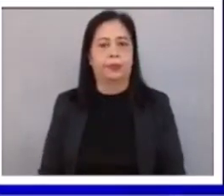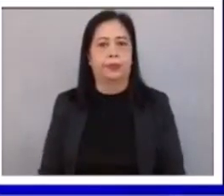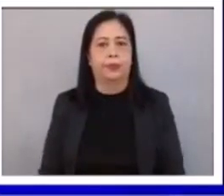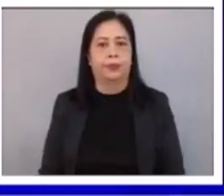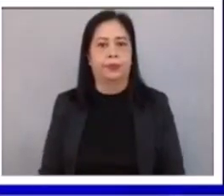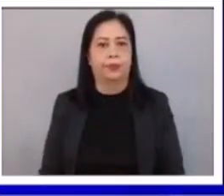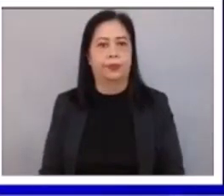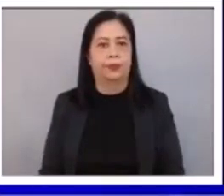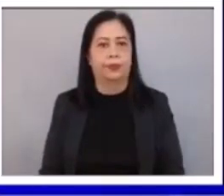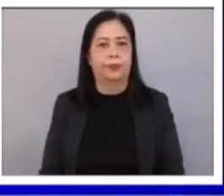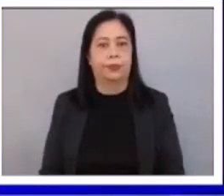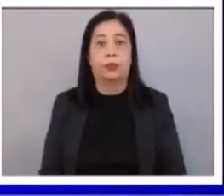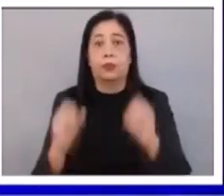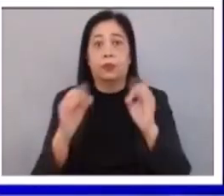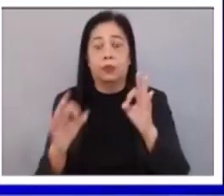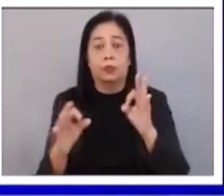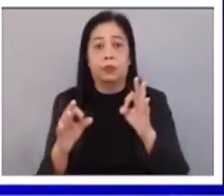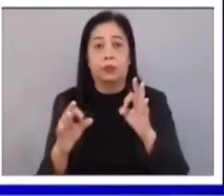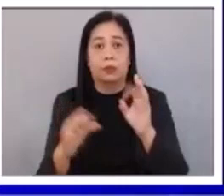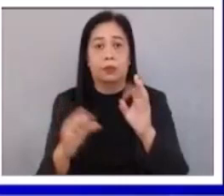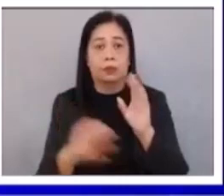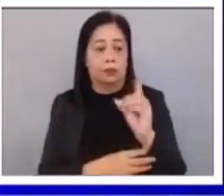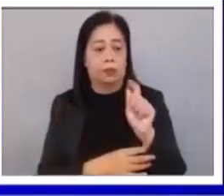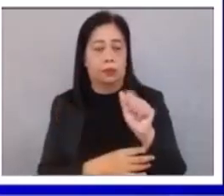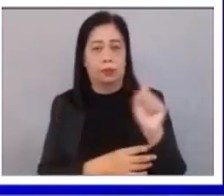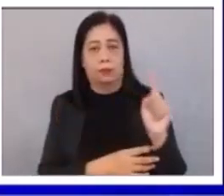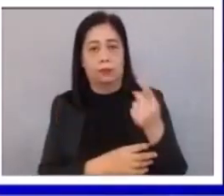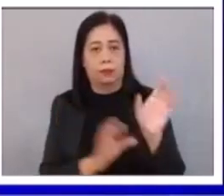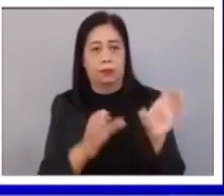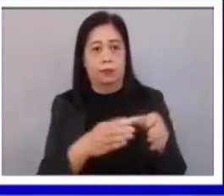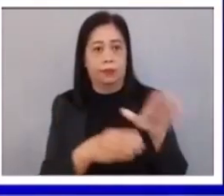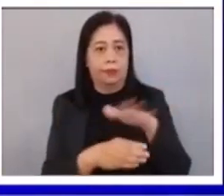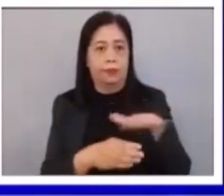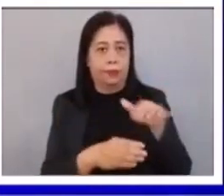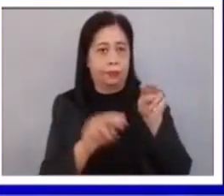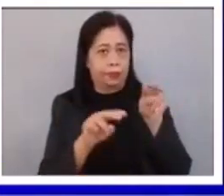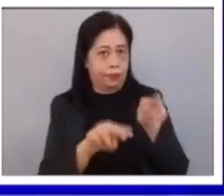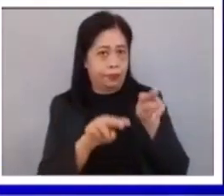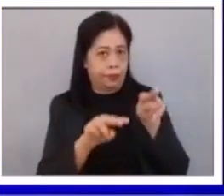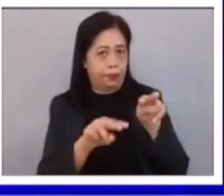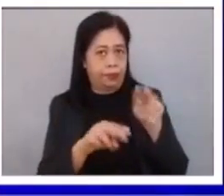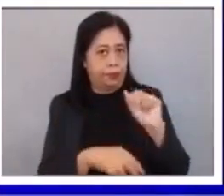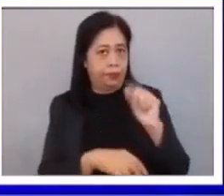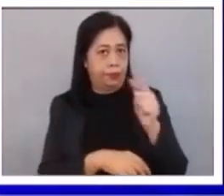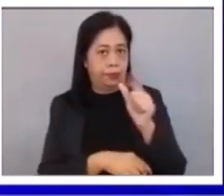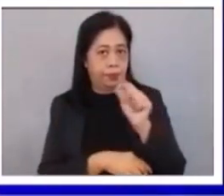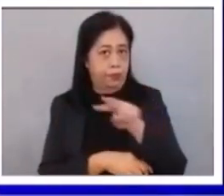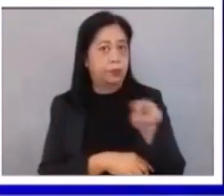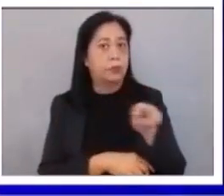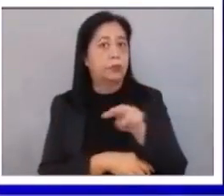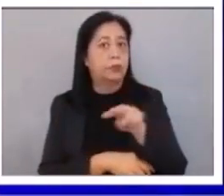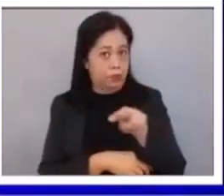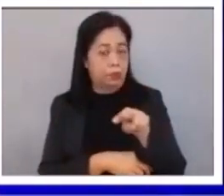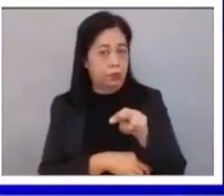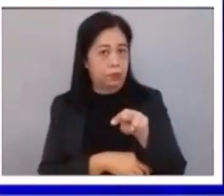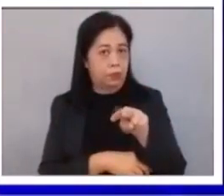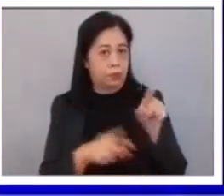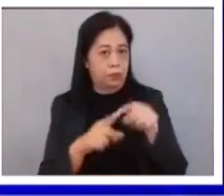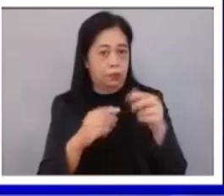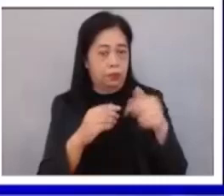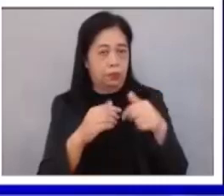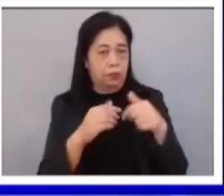Kung ang datos ng pangunahing sektor naman ang ating titingnan nitong Agosto 2022, ang services sector pa